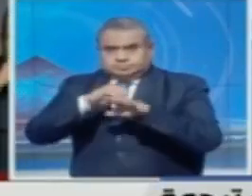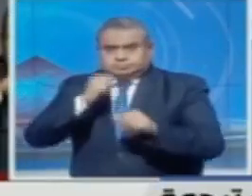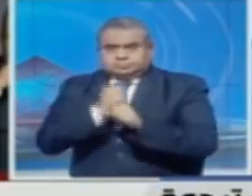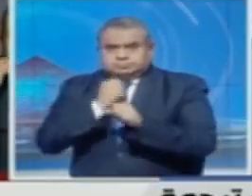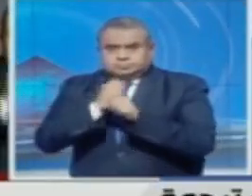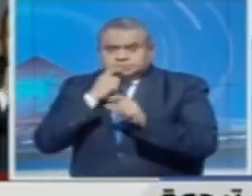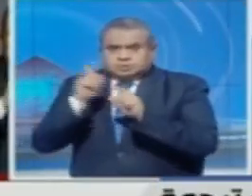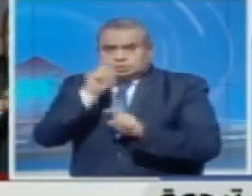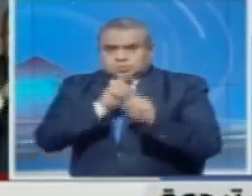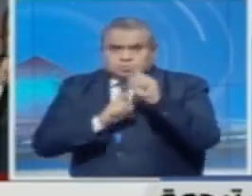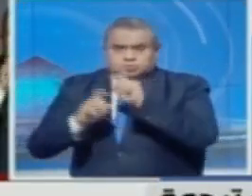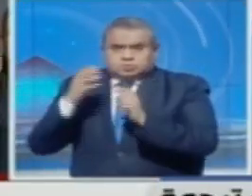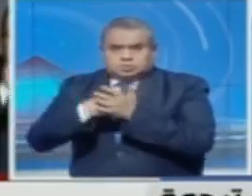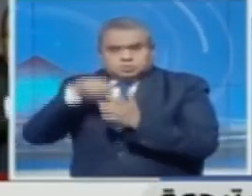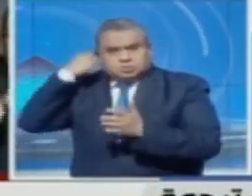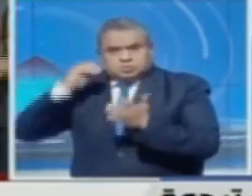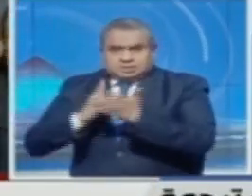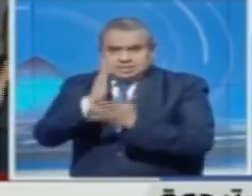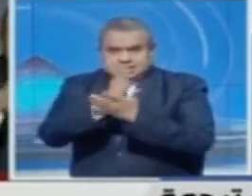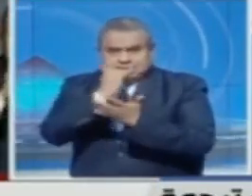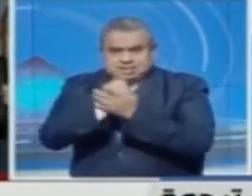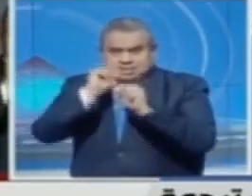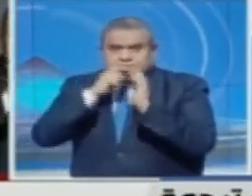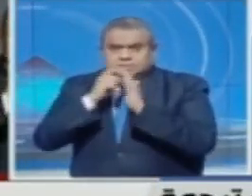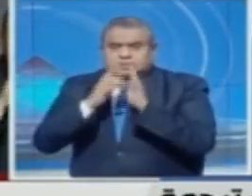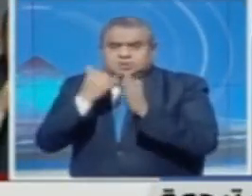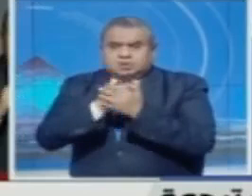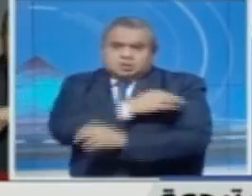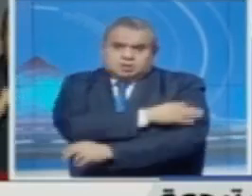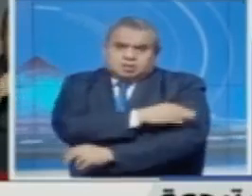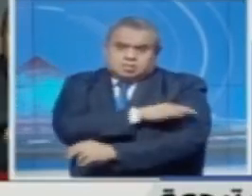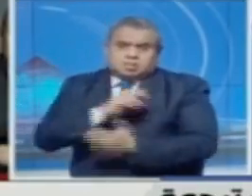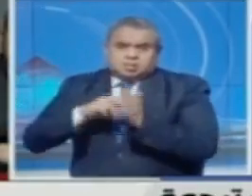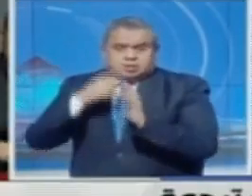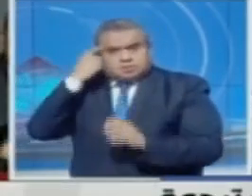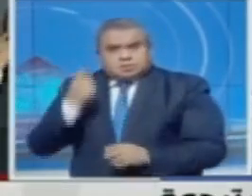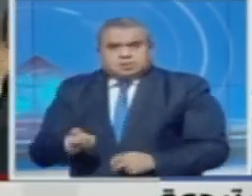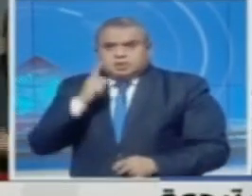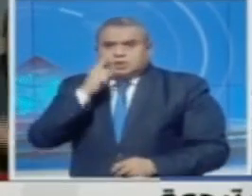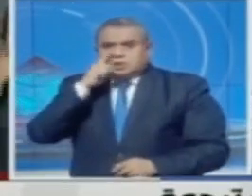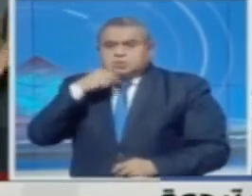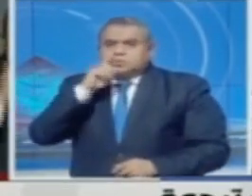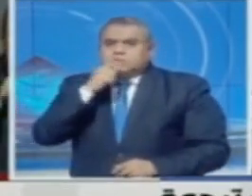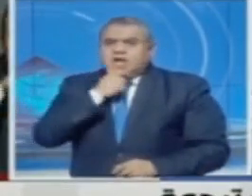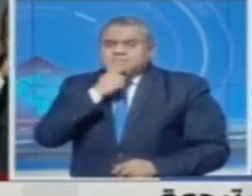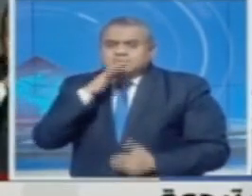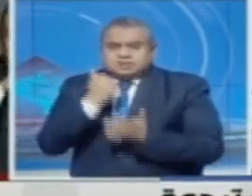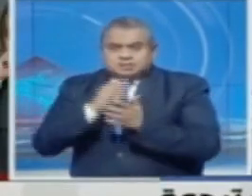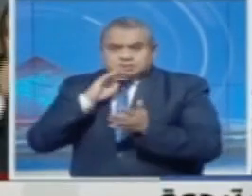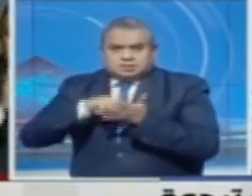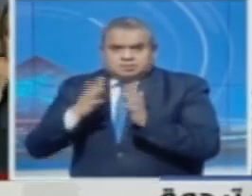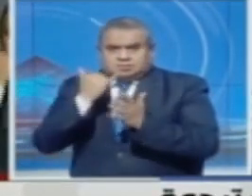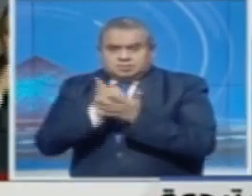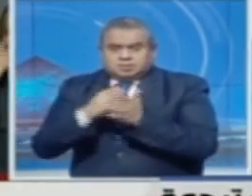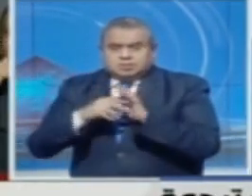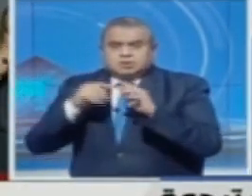سؤال السيدة وزيرة الخارجية، حيث تحضرني التجربة المبتكرة لبرنامج نوفي، وهذا البرنامج هو برنامج